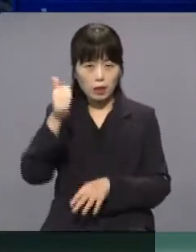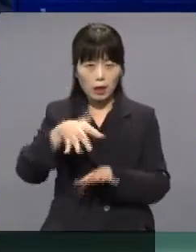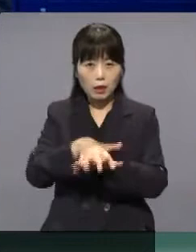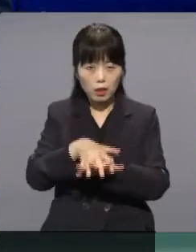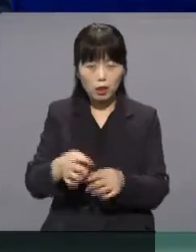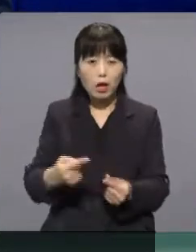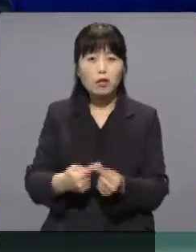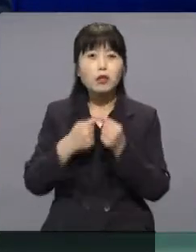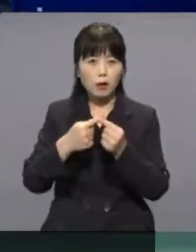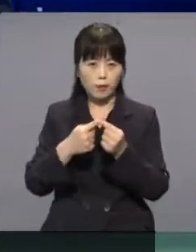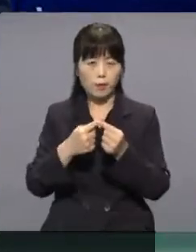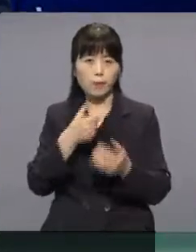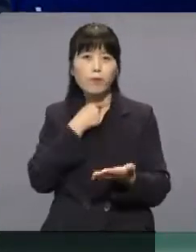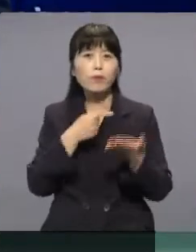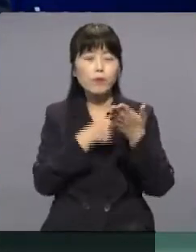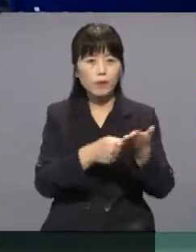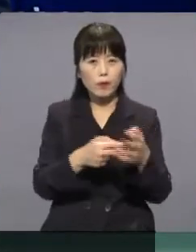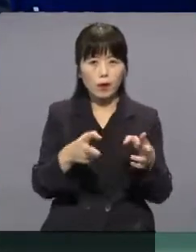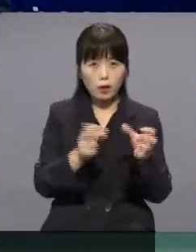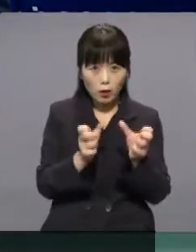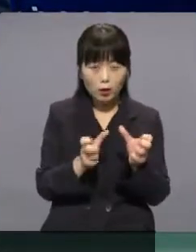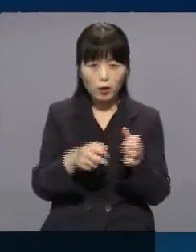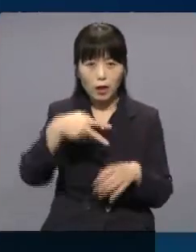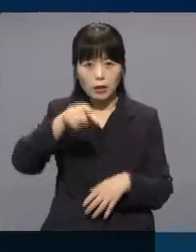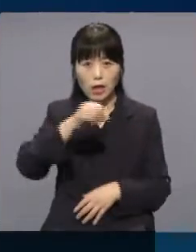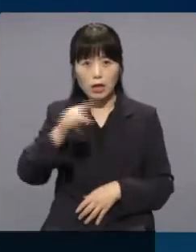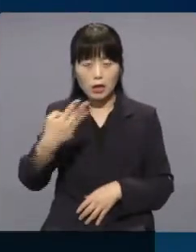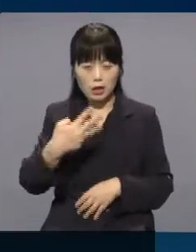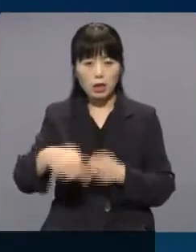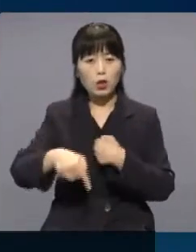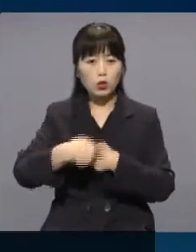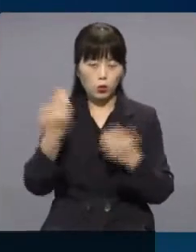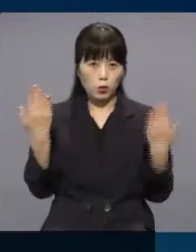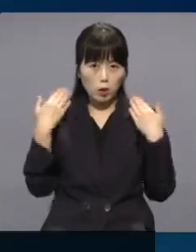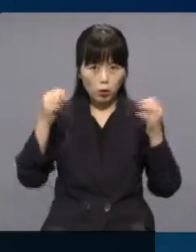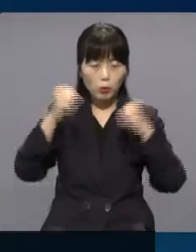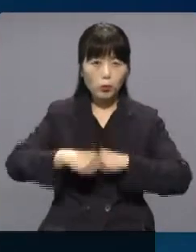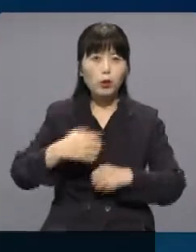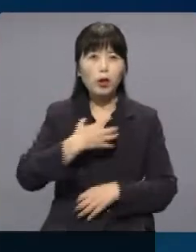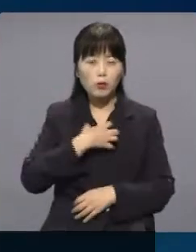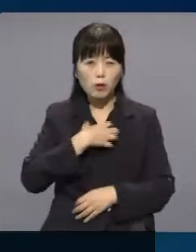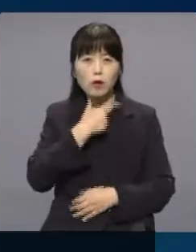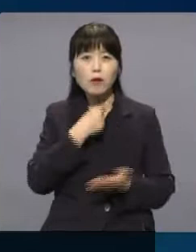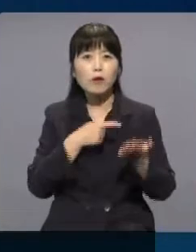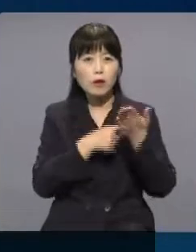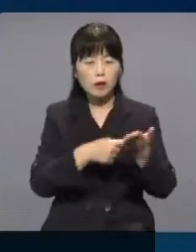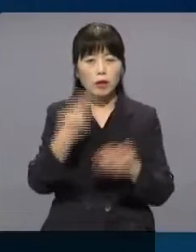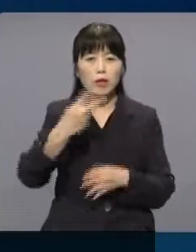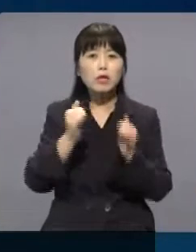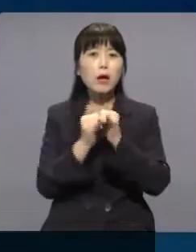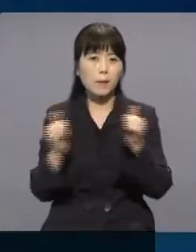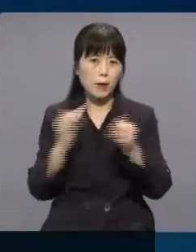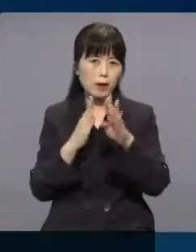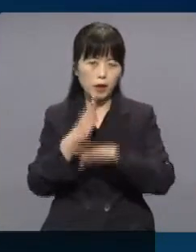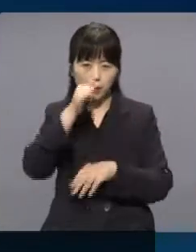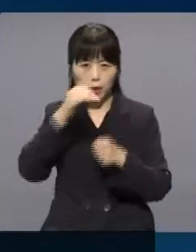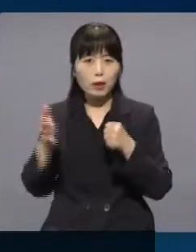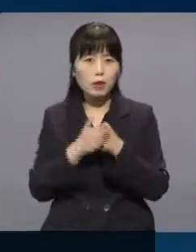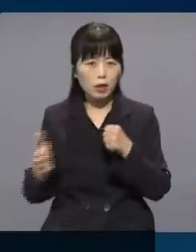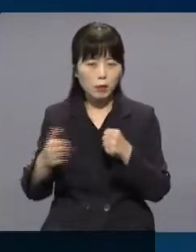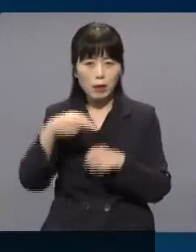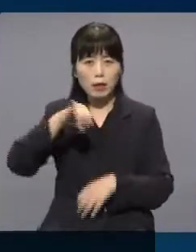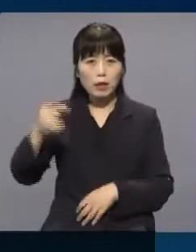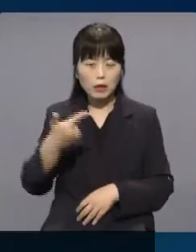체제 처차원이라고요 성남 제일초 붕괴 우려 관련해서 학부모 청원 동의자가 2000명을 넘어서면서